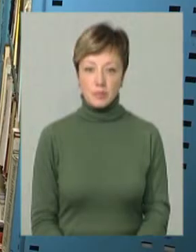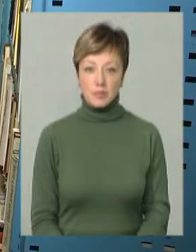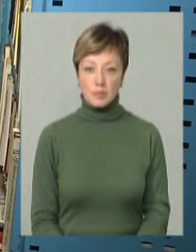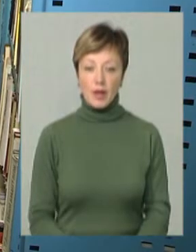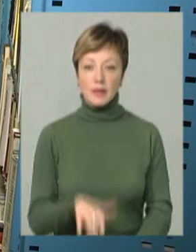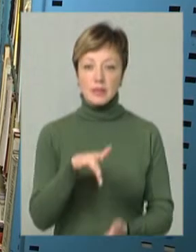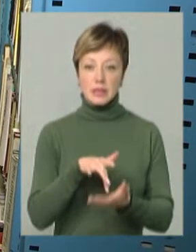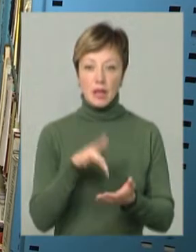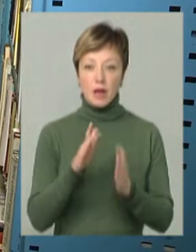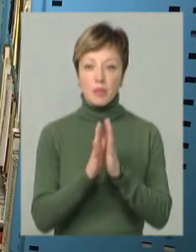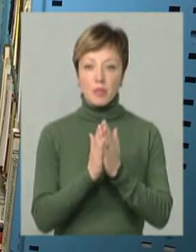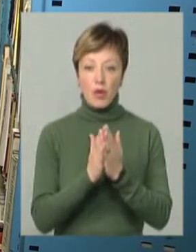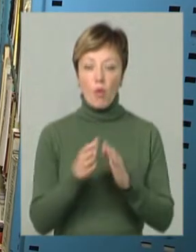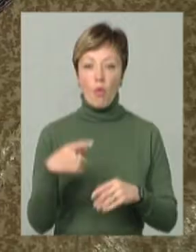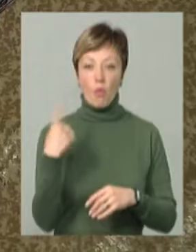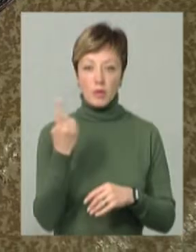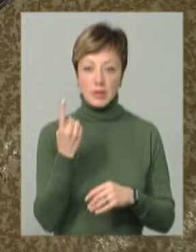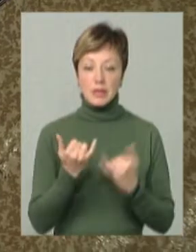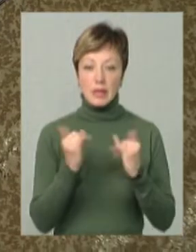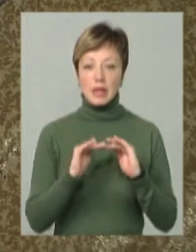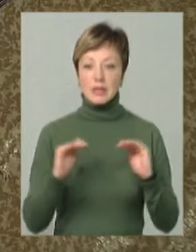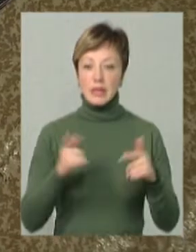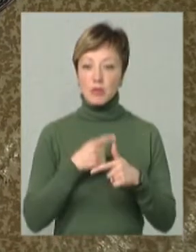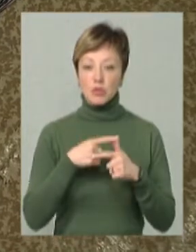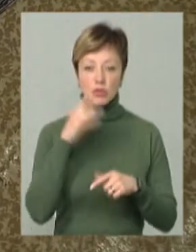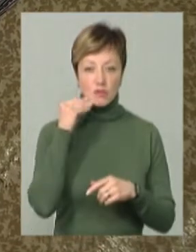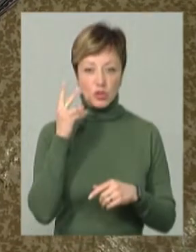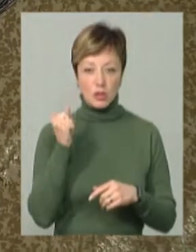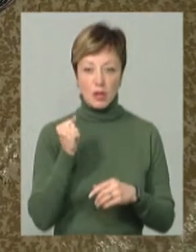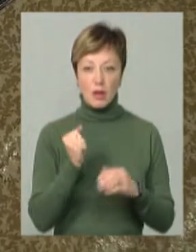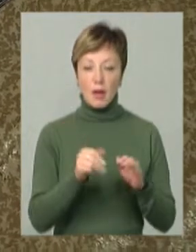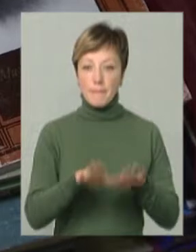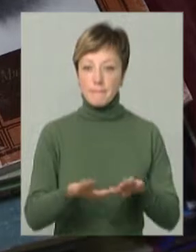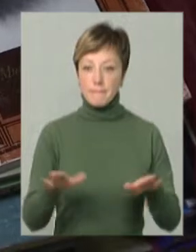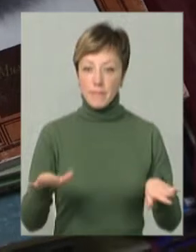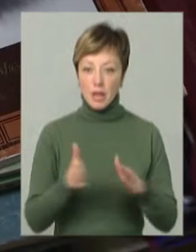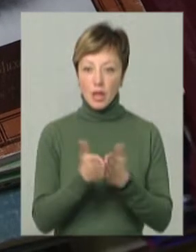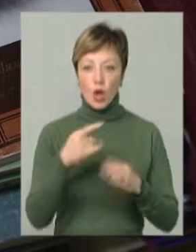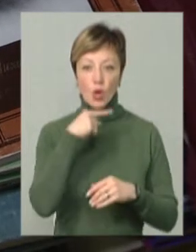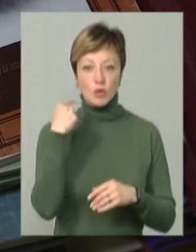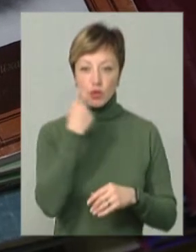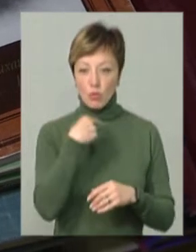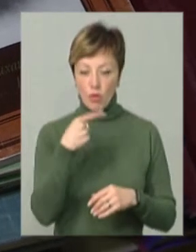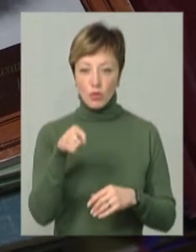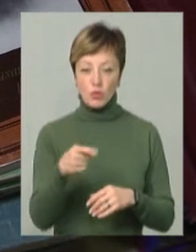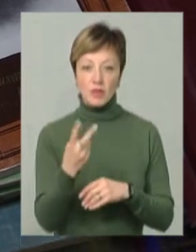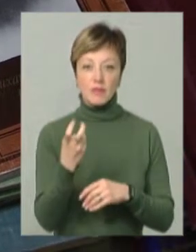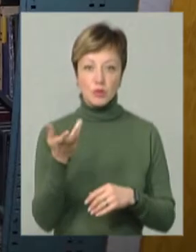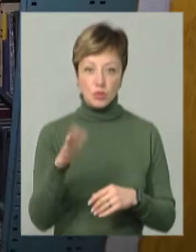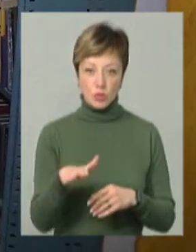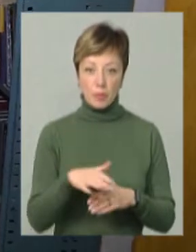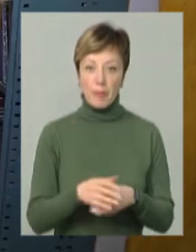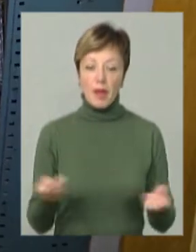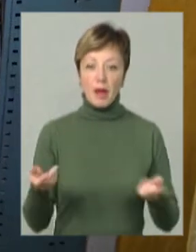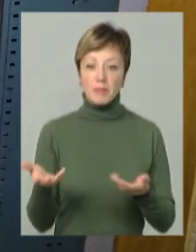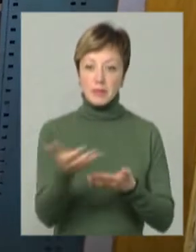У центральному книгосховищі обласної бібліотеки для дітей імені Тараса Шевченка лежать на підлозі книги російською мовою. Їх тут 200.